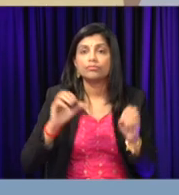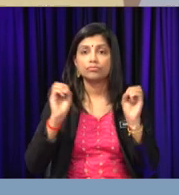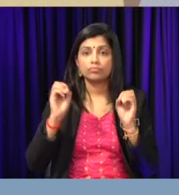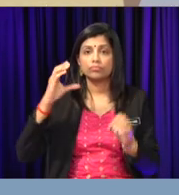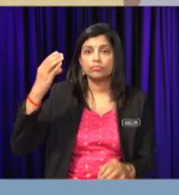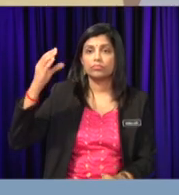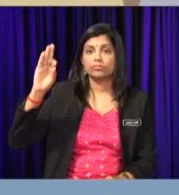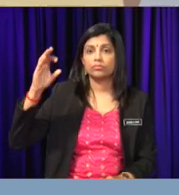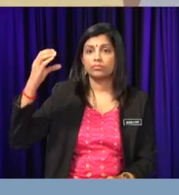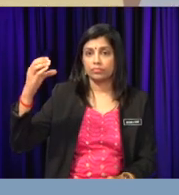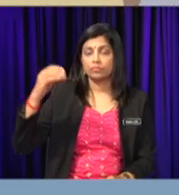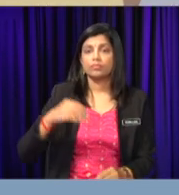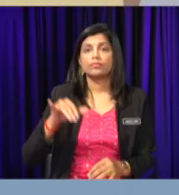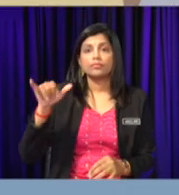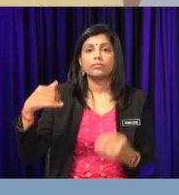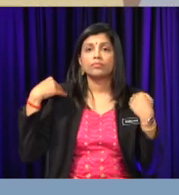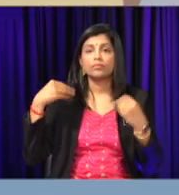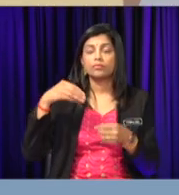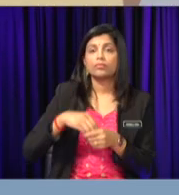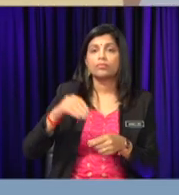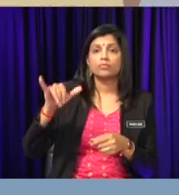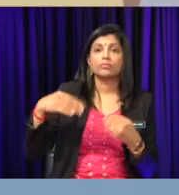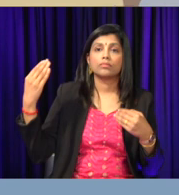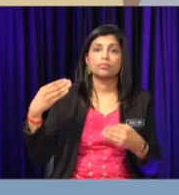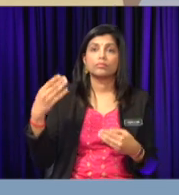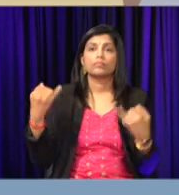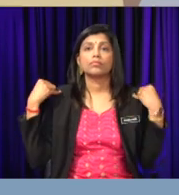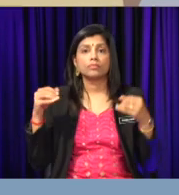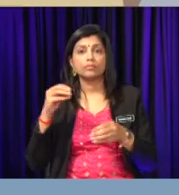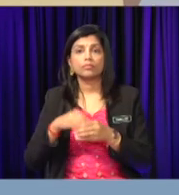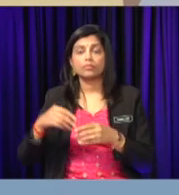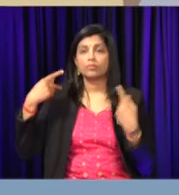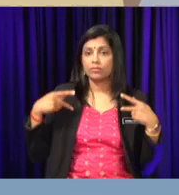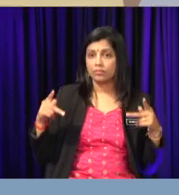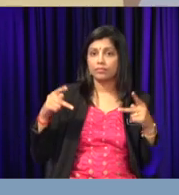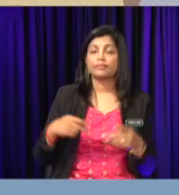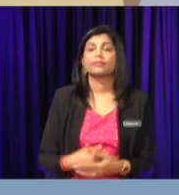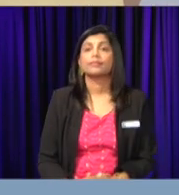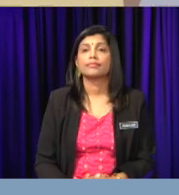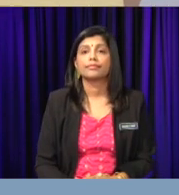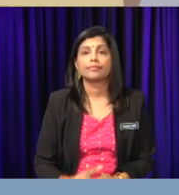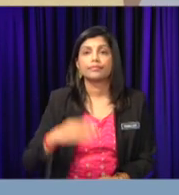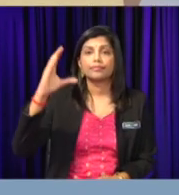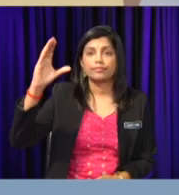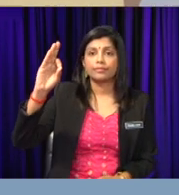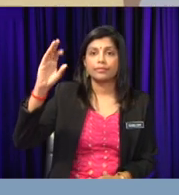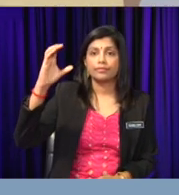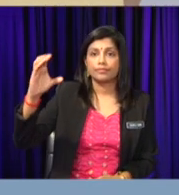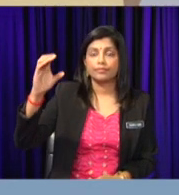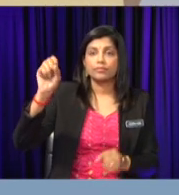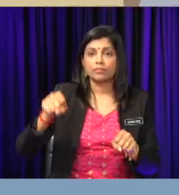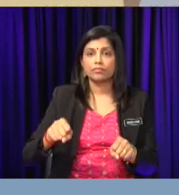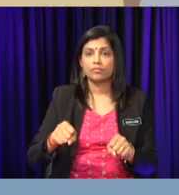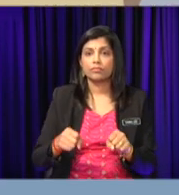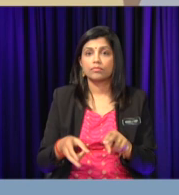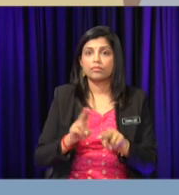dilepaskan oleh pendingin Hawa biasa yang menyebabkan lapisan ozon kita menipis dan menjadi penyumbang kepada peningkatan suhu bumi